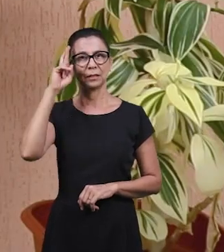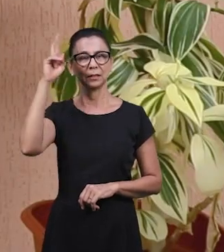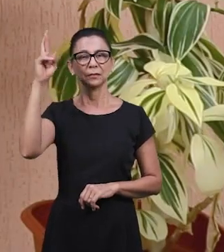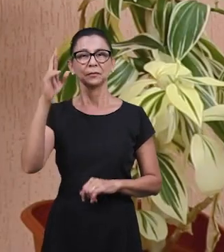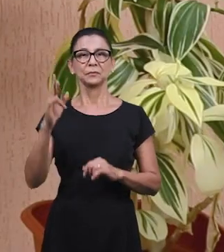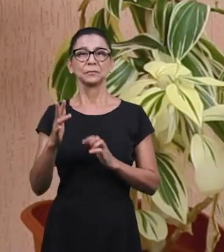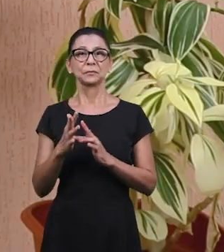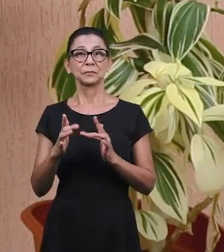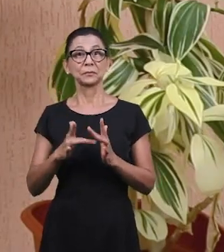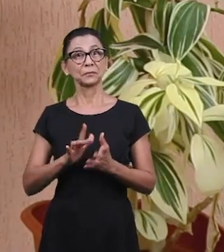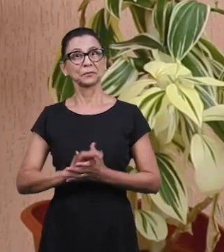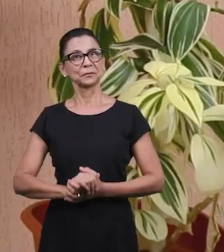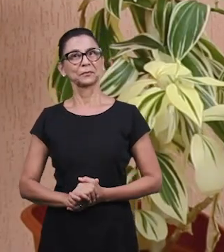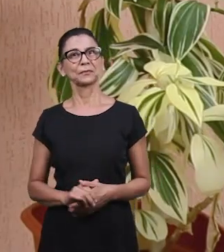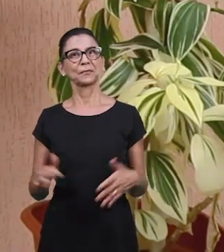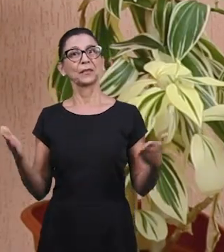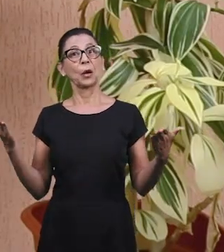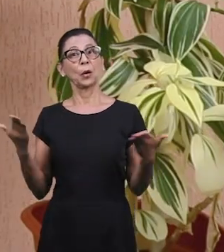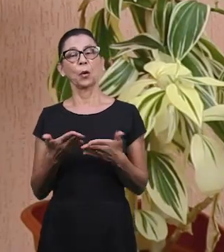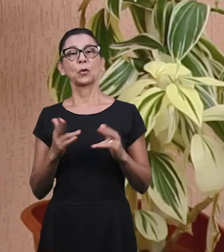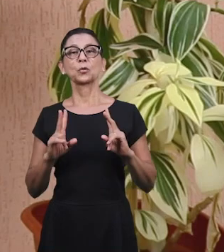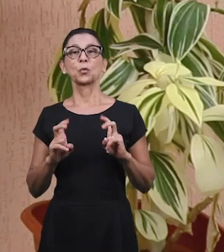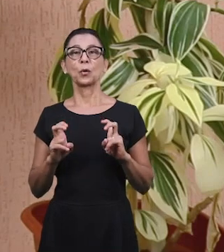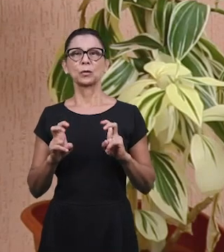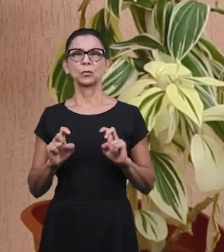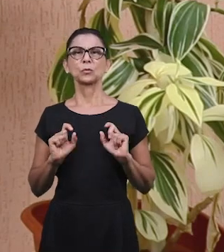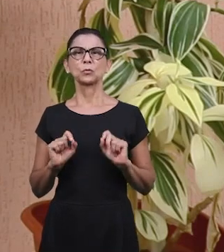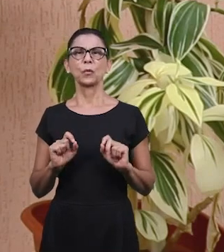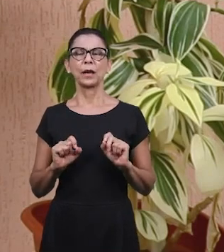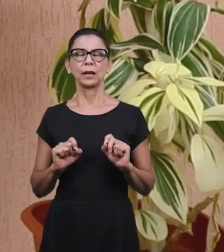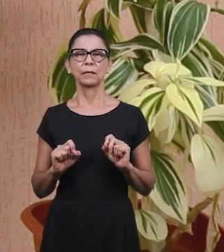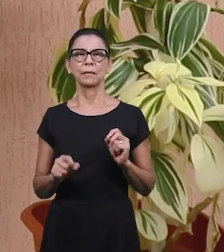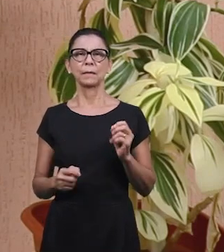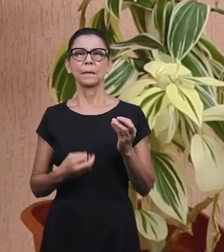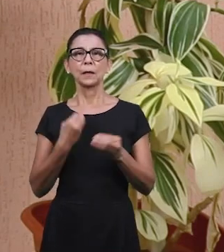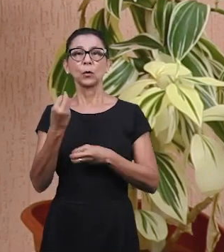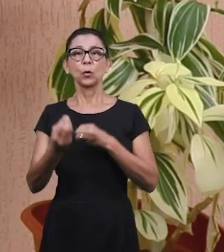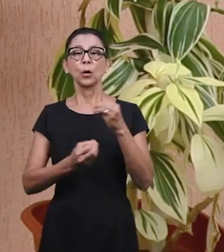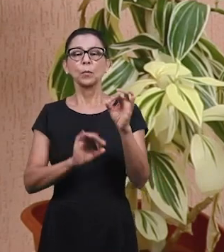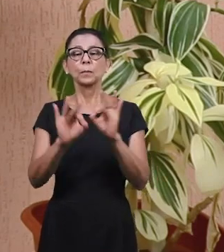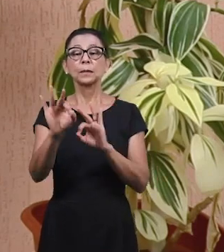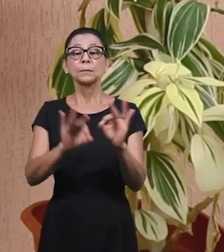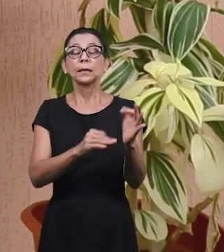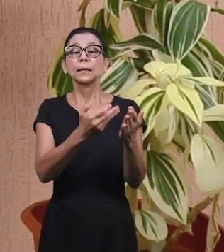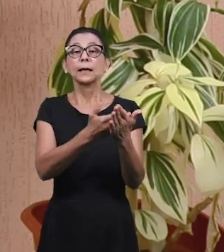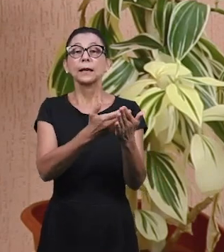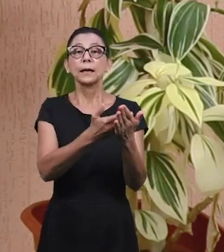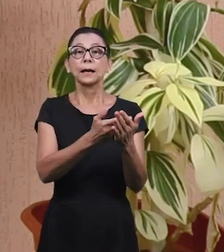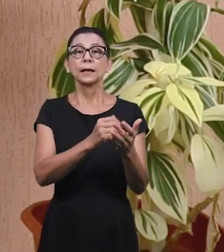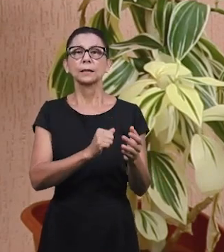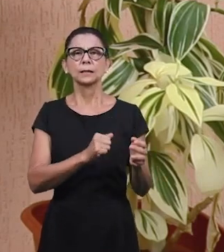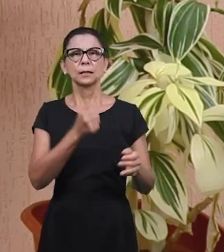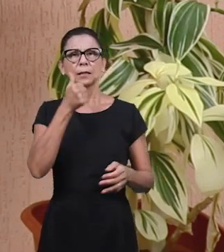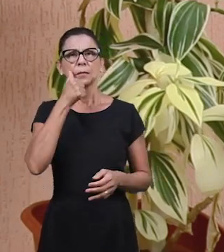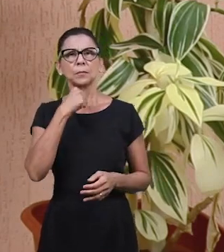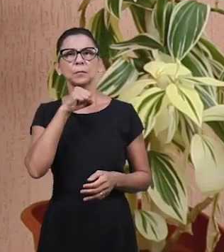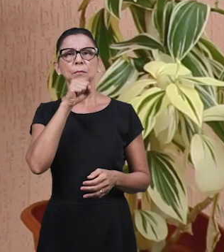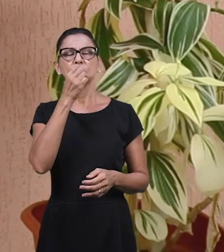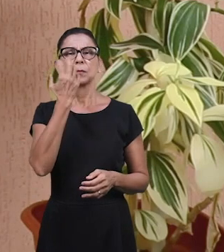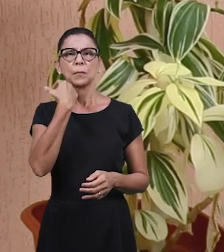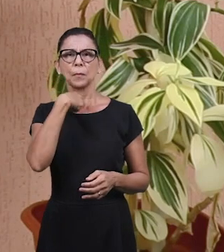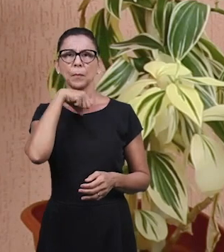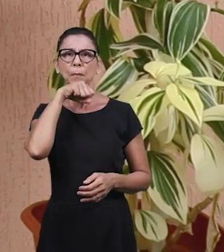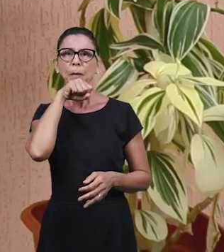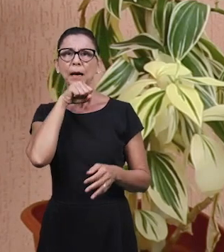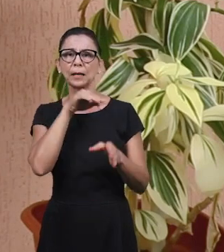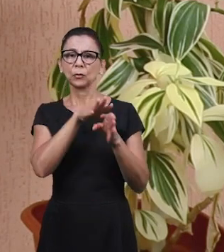La paix du Seigneur, mes frères. Aujourd'hui, nous allons revenir à la préparation pour les